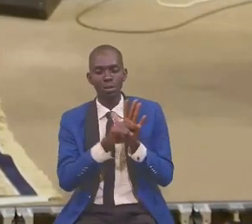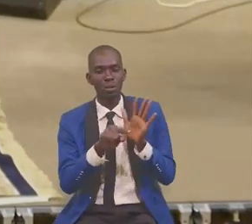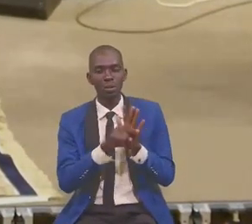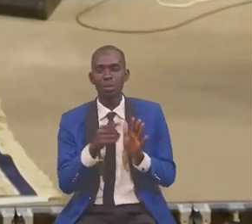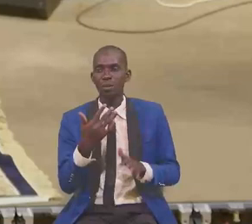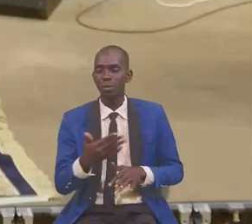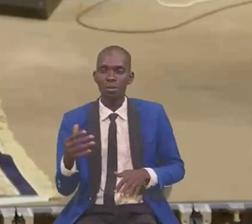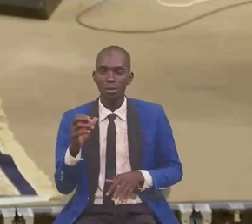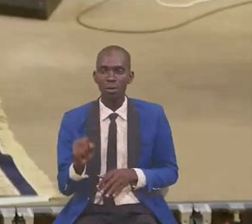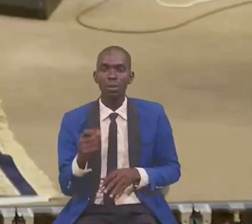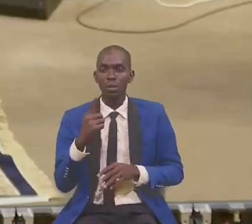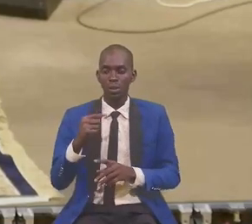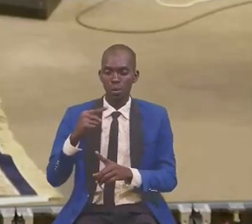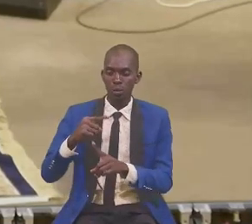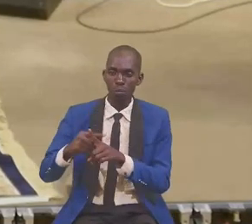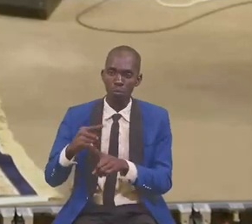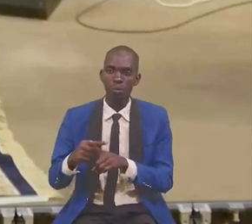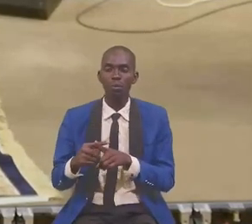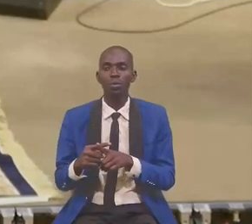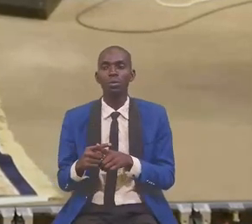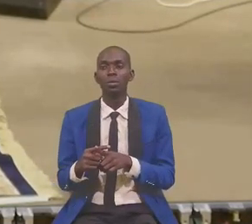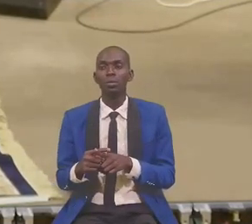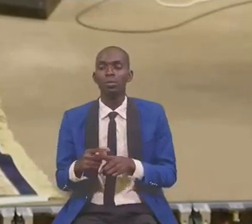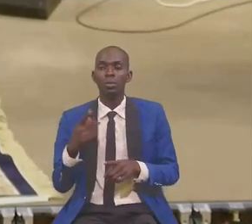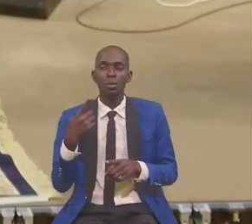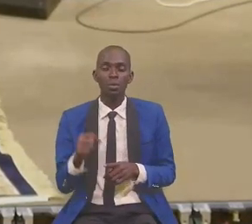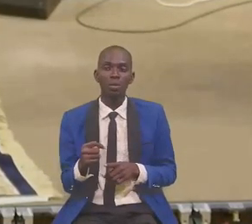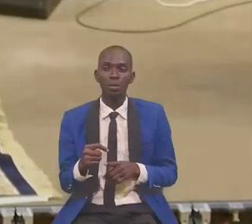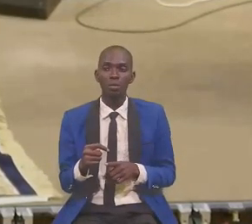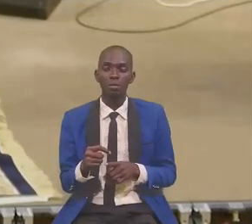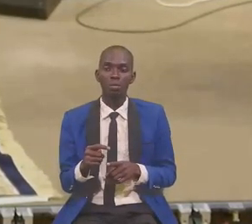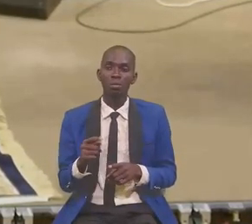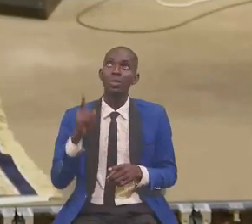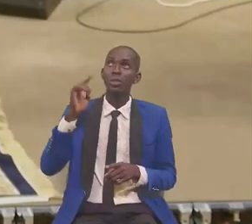Le positif est plus grand, plus pesant, plus puissant.